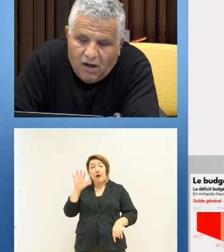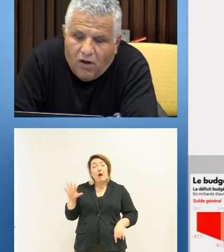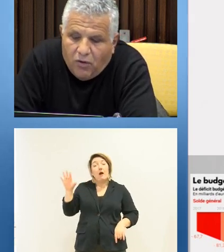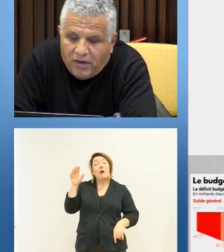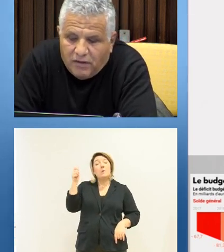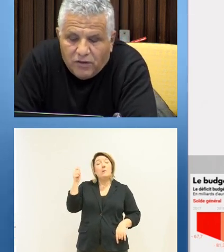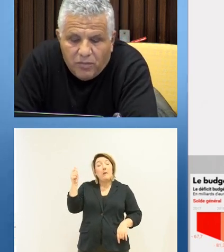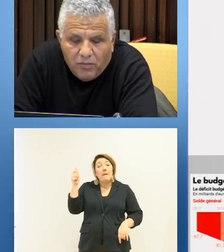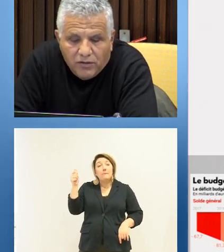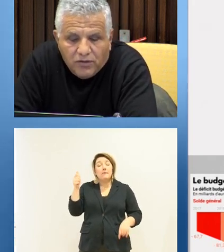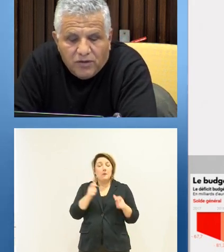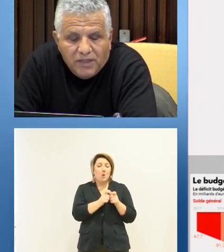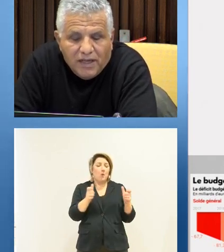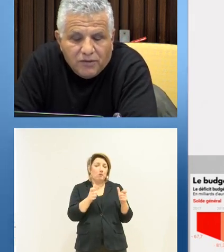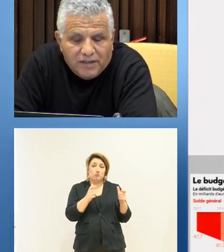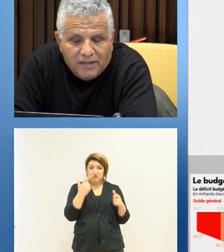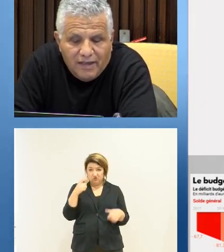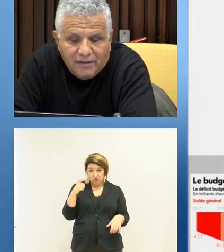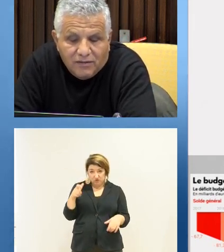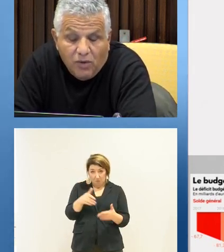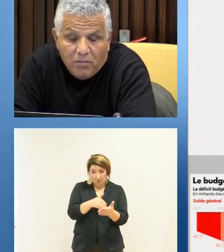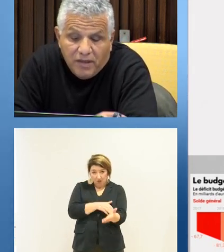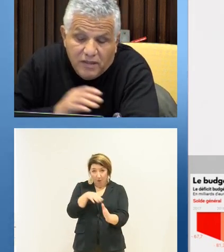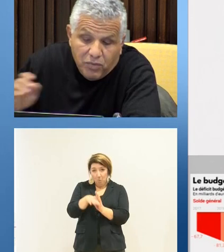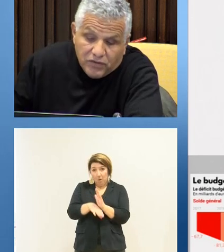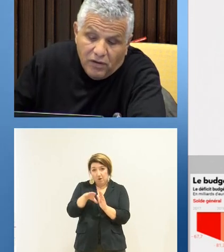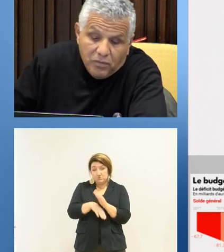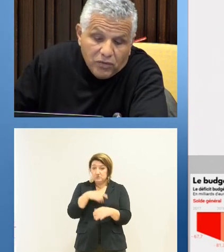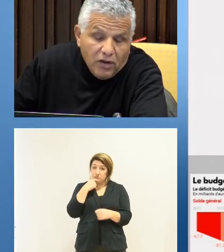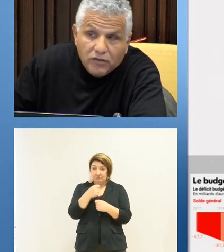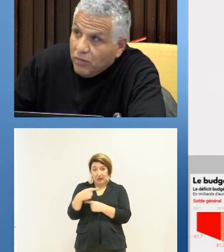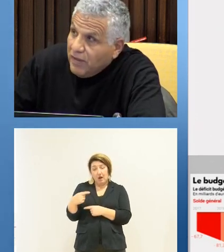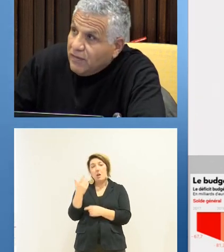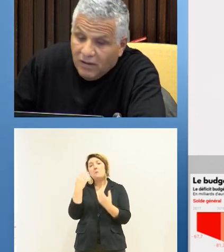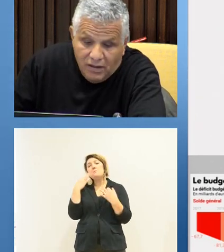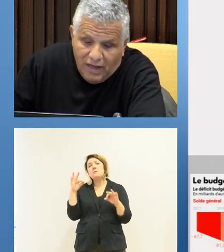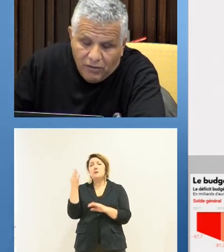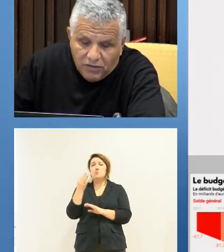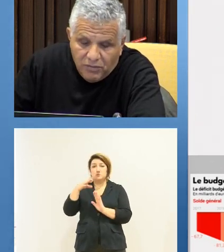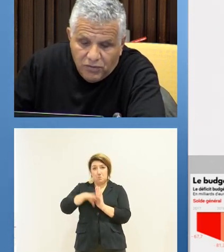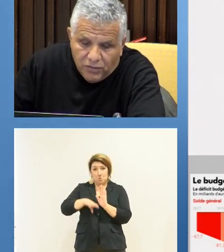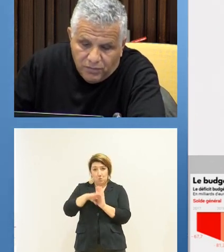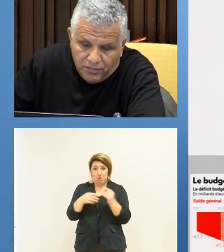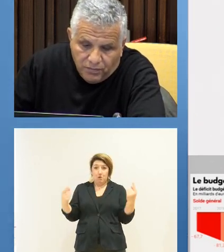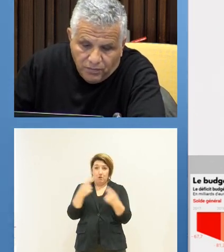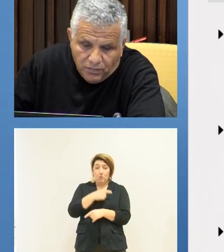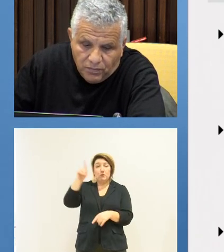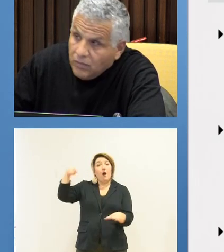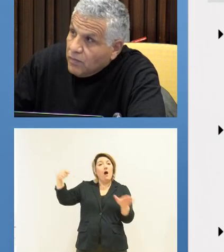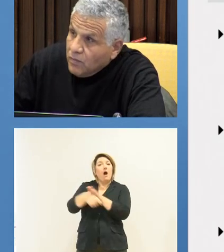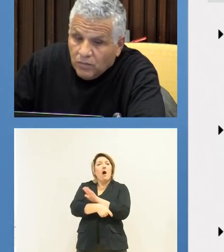représentent un peu moins de 100 milliards de cette dette soit à peine 10 % et pourtant ils sont mises à contribution